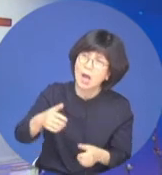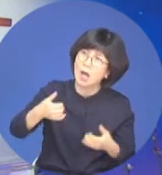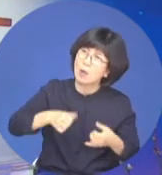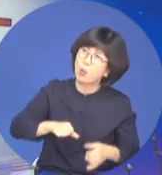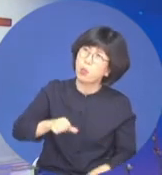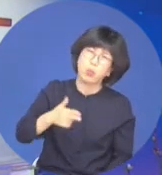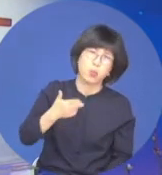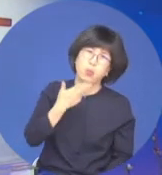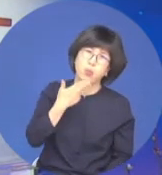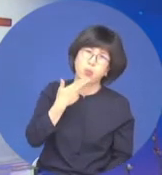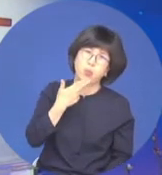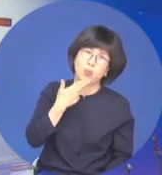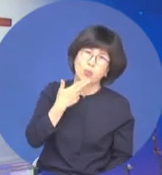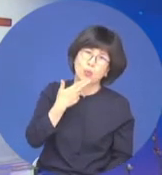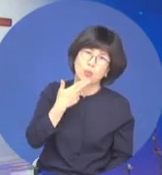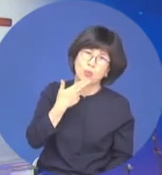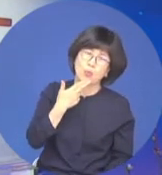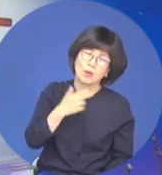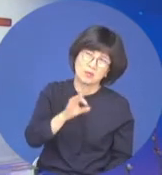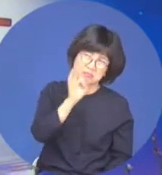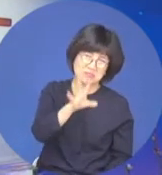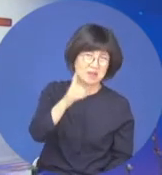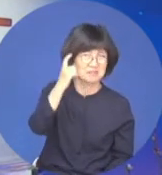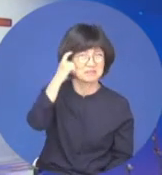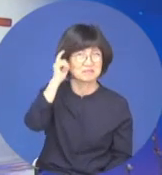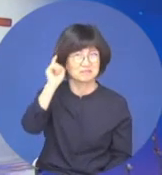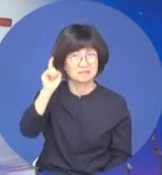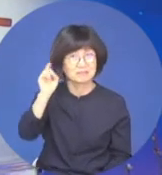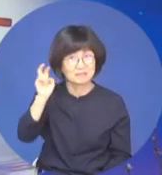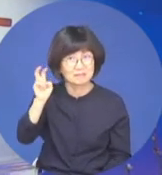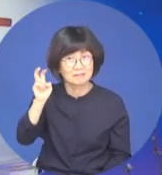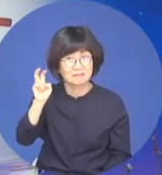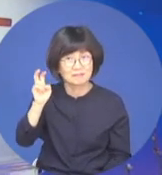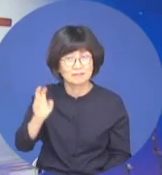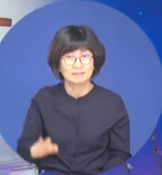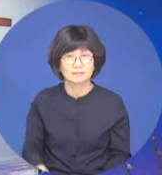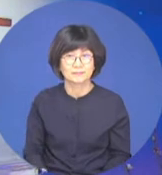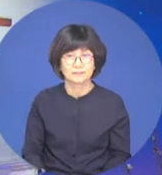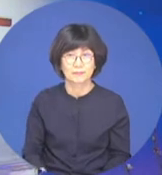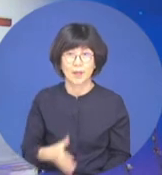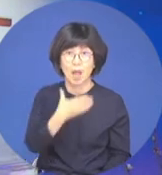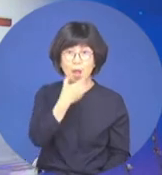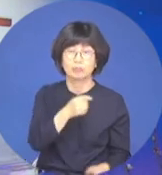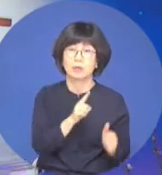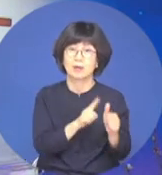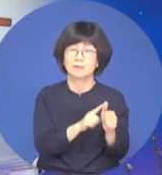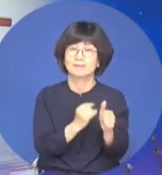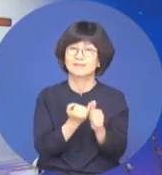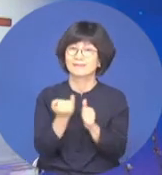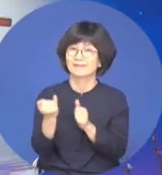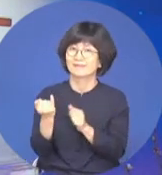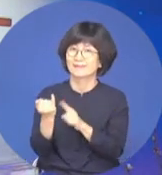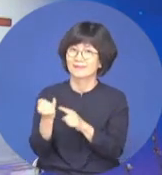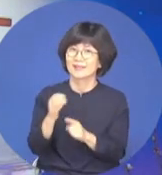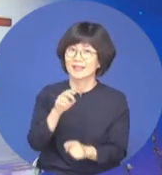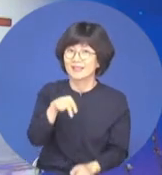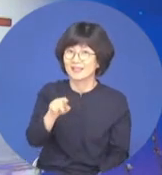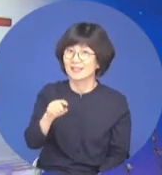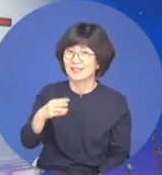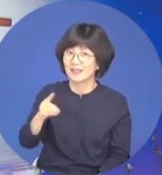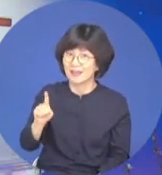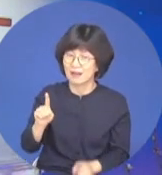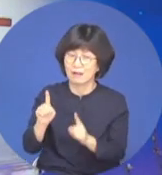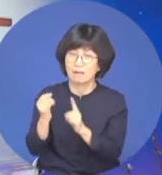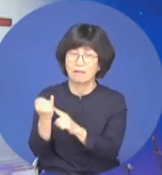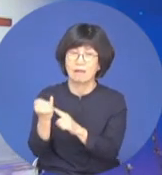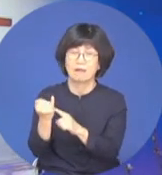불가능하다고 생각을 했겠죠. 그래서 여러분 어떻게 합니까? 아브라함의 아내 사라가 자기의 몸종 하가를